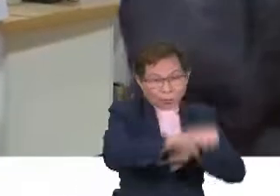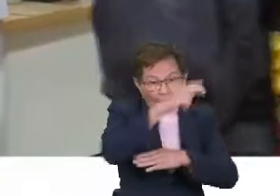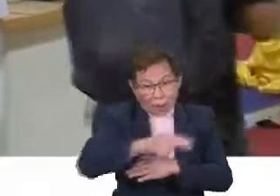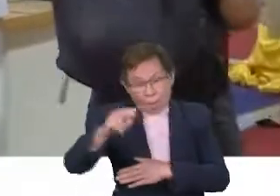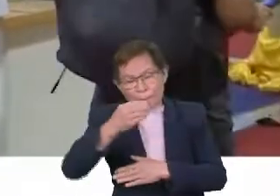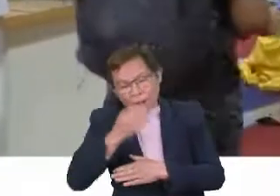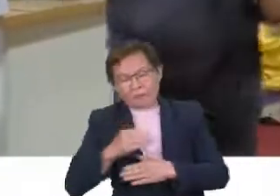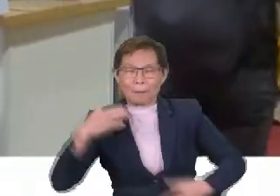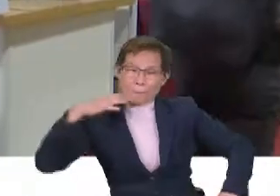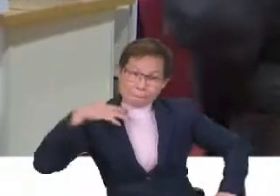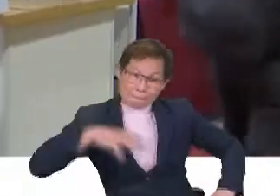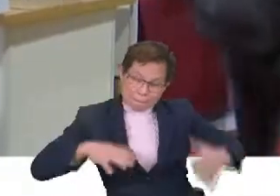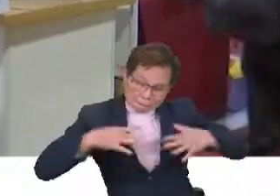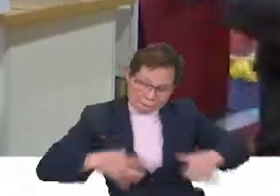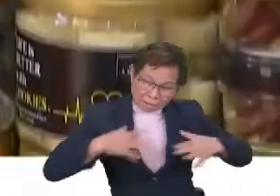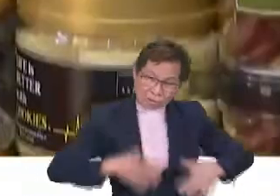fashion